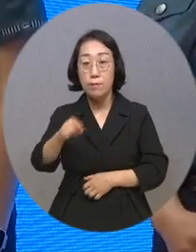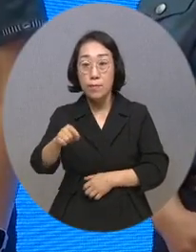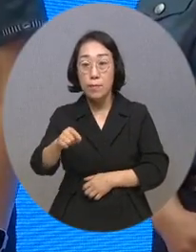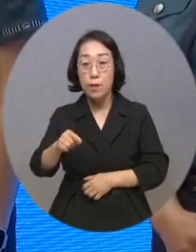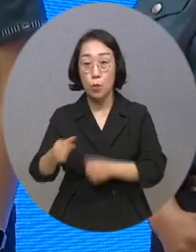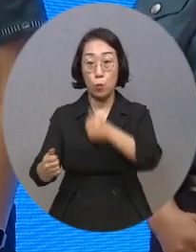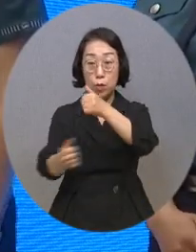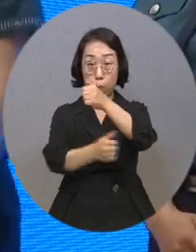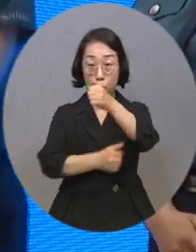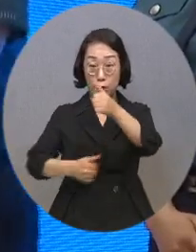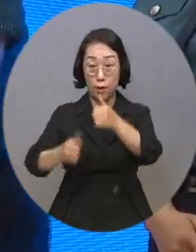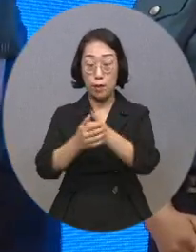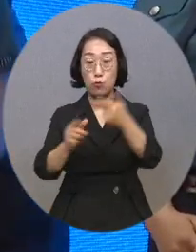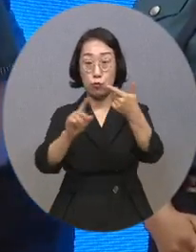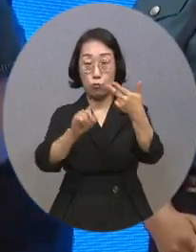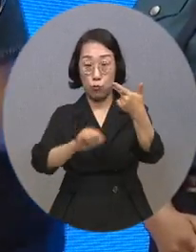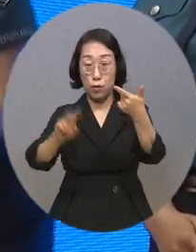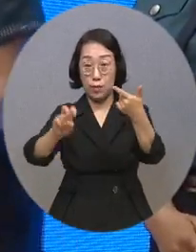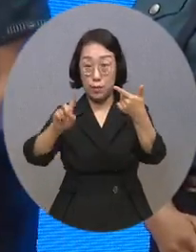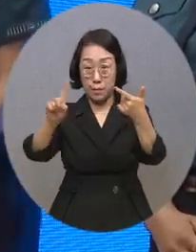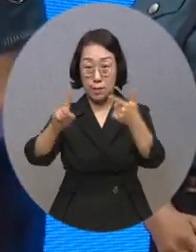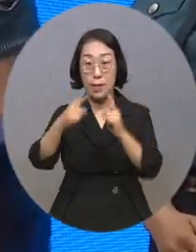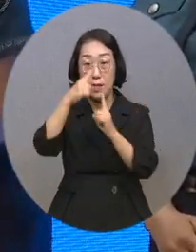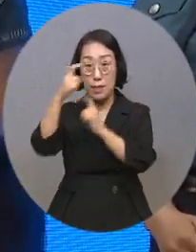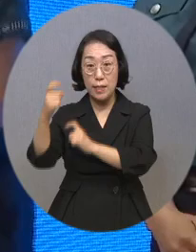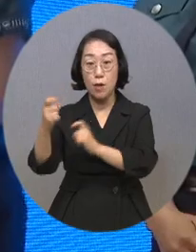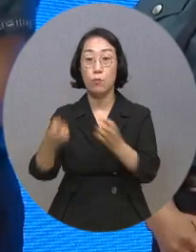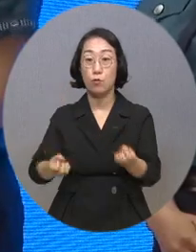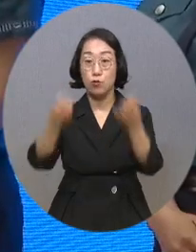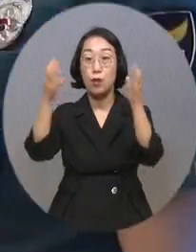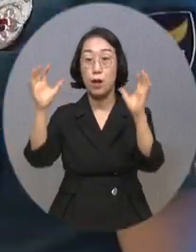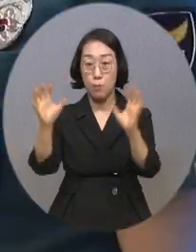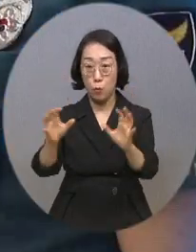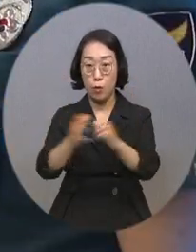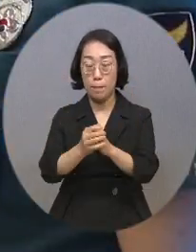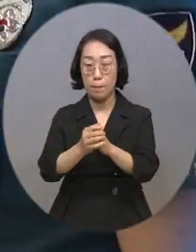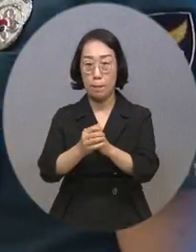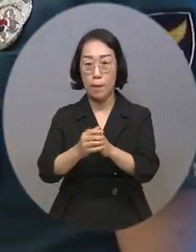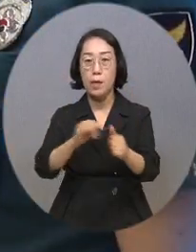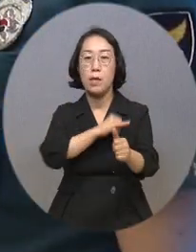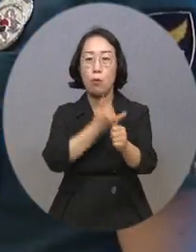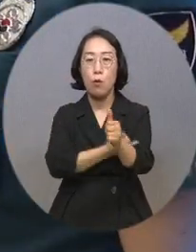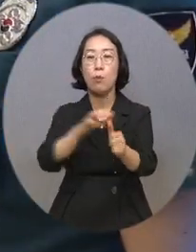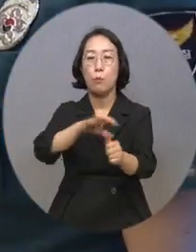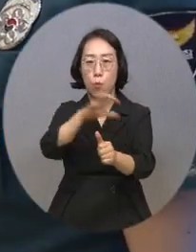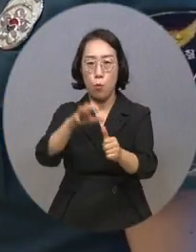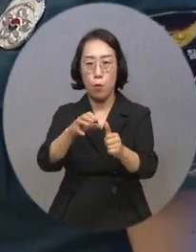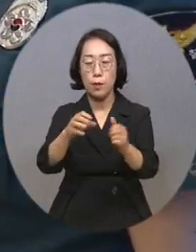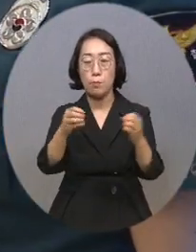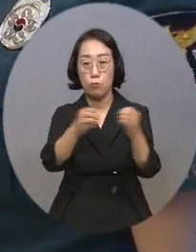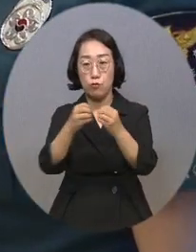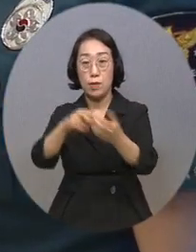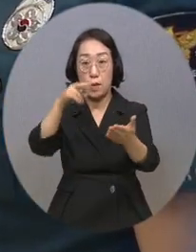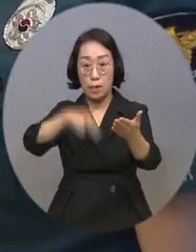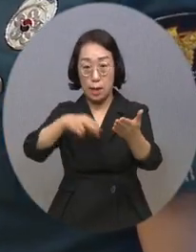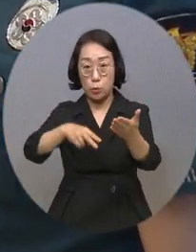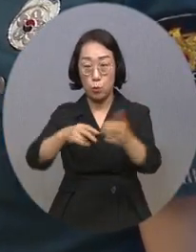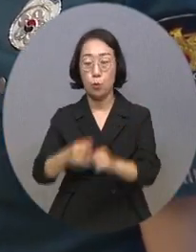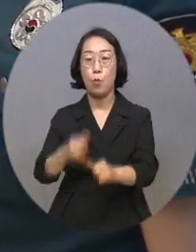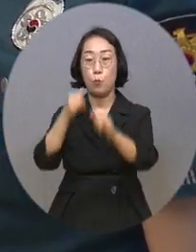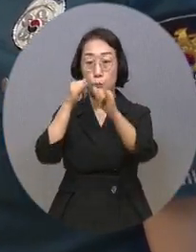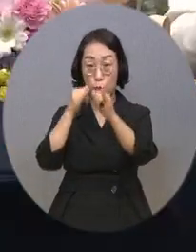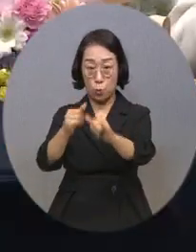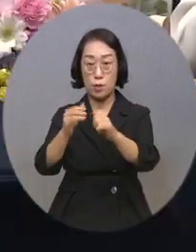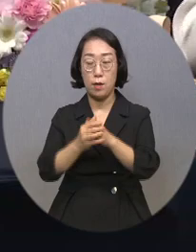자치경찰위원회는 지난 21일 전남도청에서 기념식을 갖고 도민 인권보호를 위한 선언문 낭독과 유공자